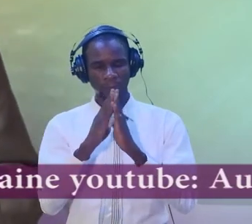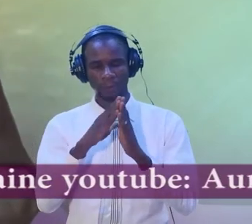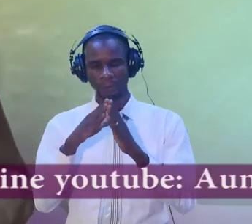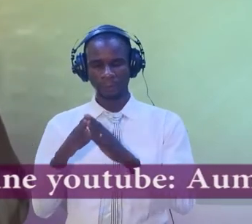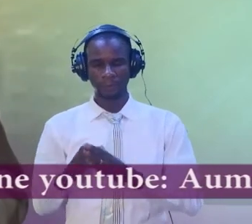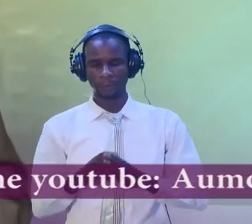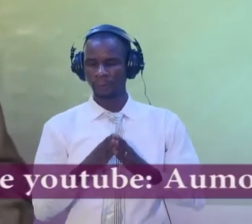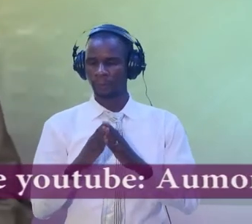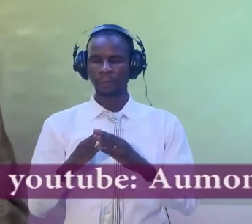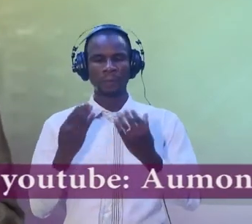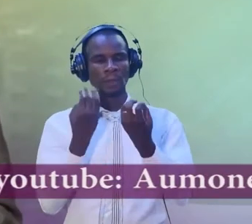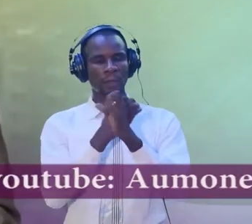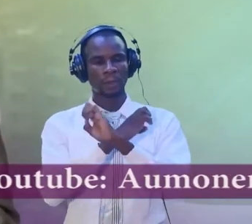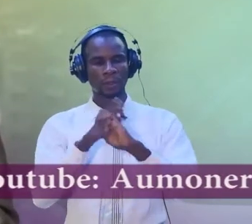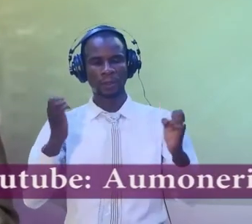Tunataka kuomba.